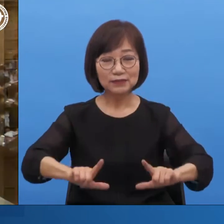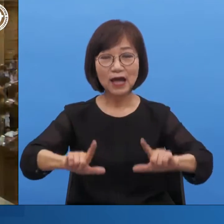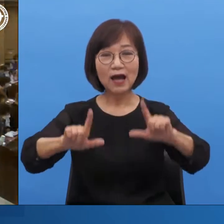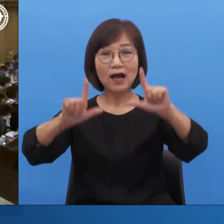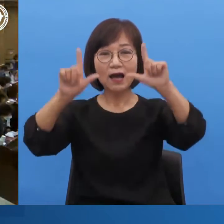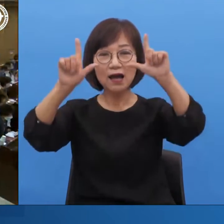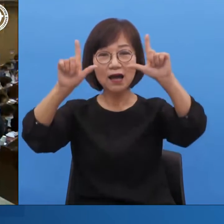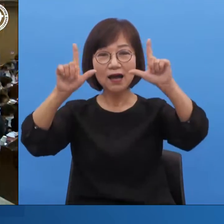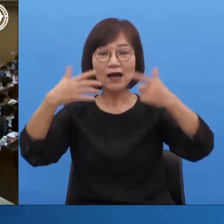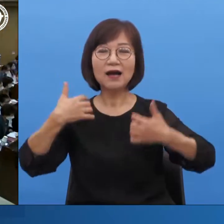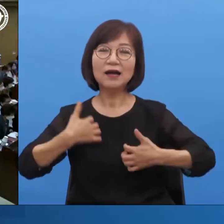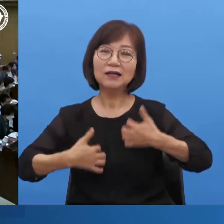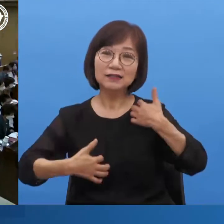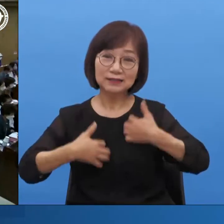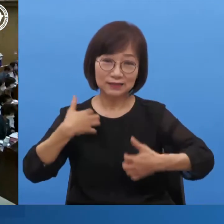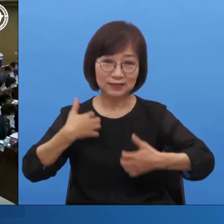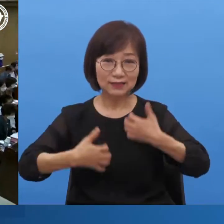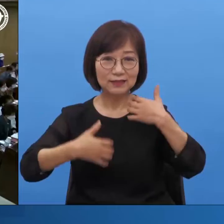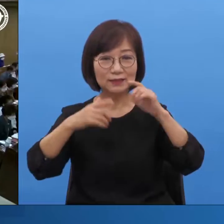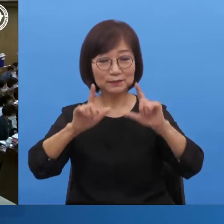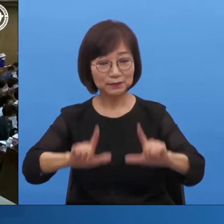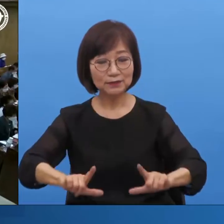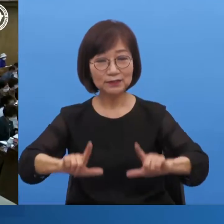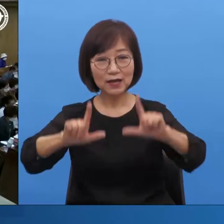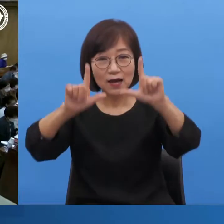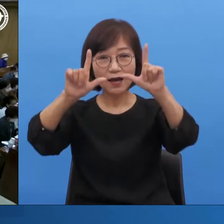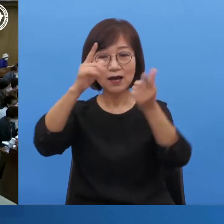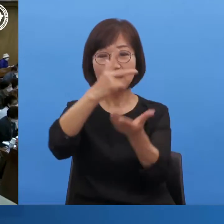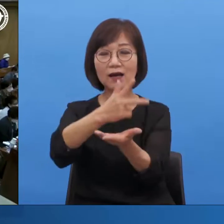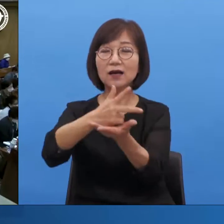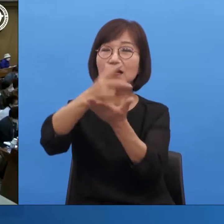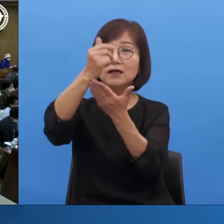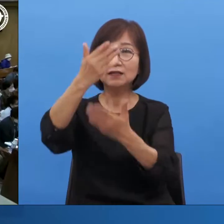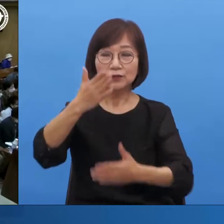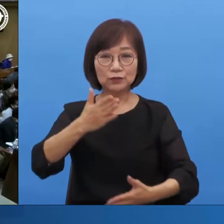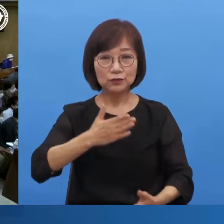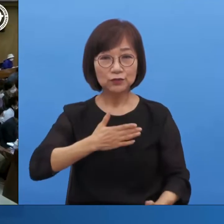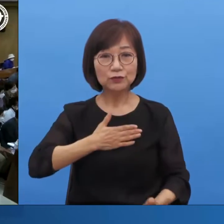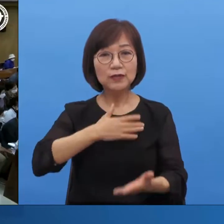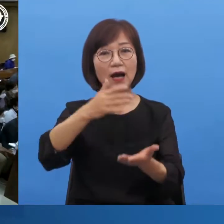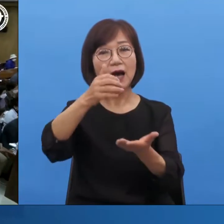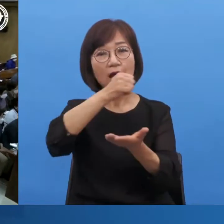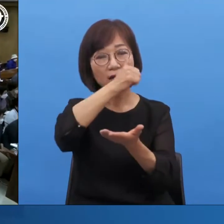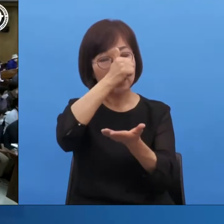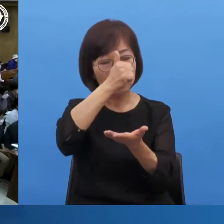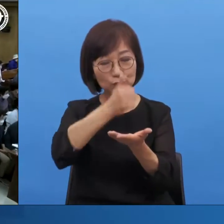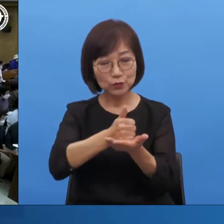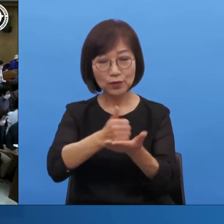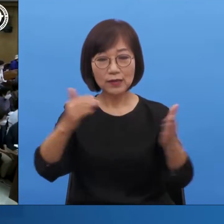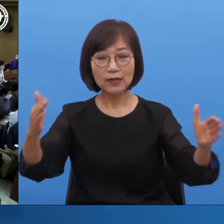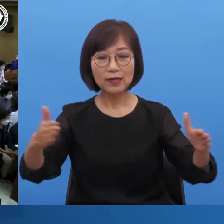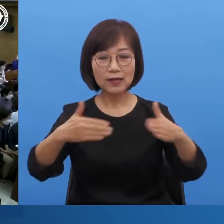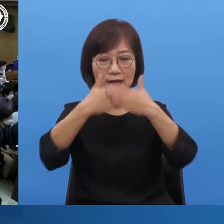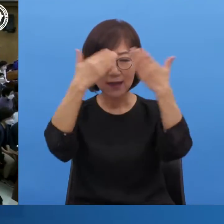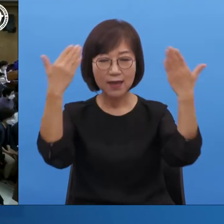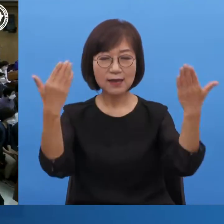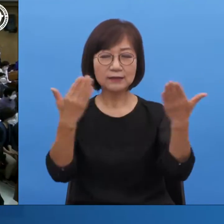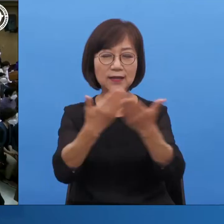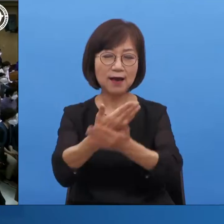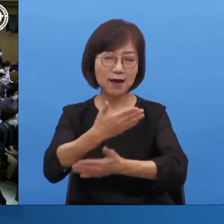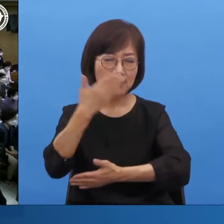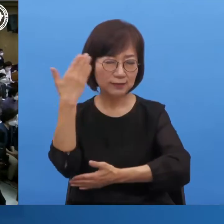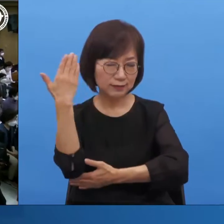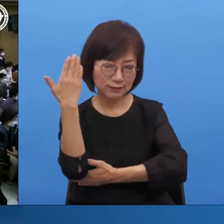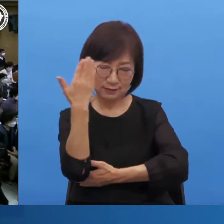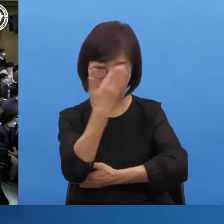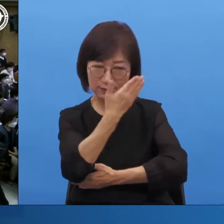기쁜 날 기쁜 날 주 나의 죄